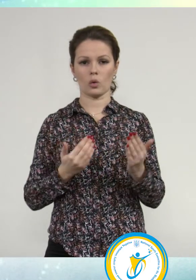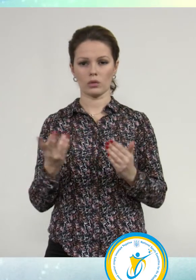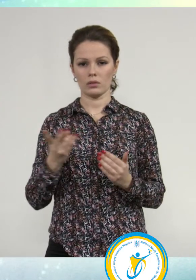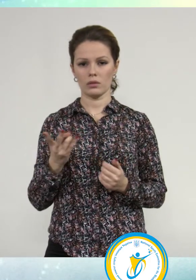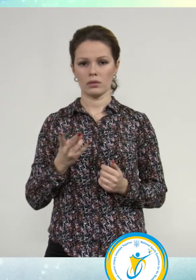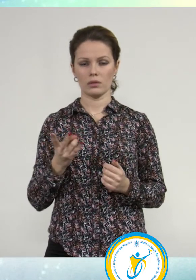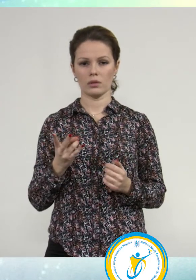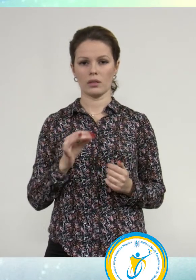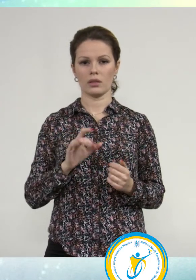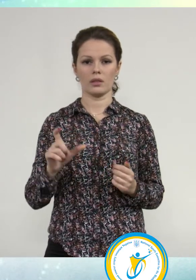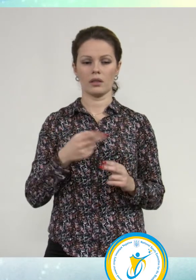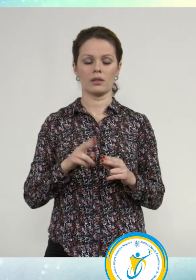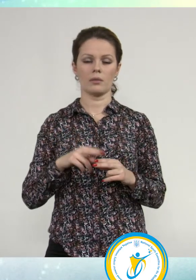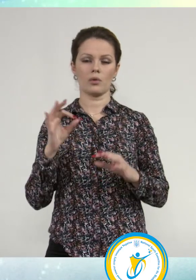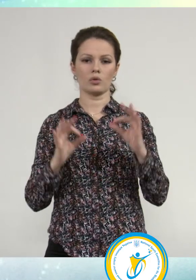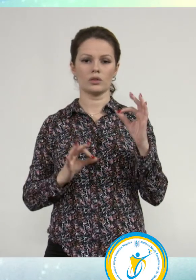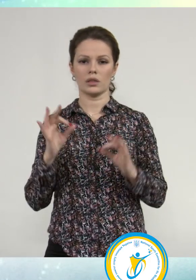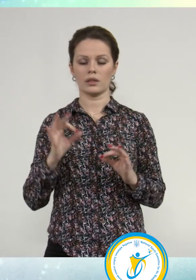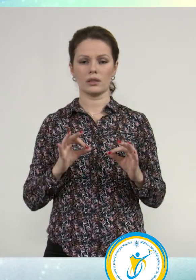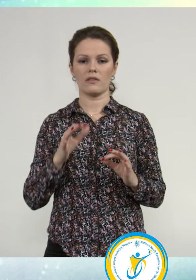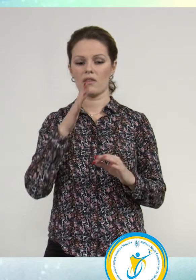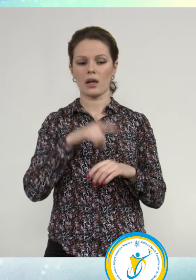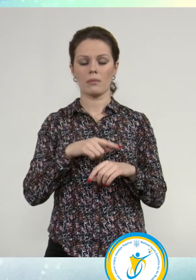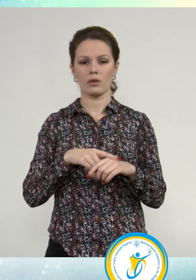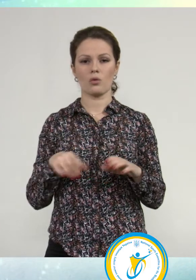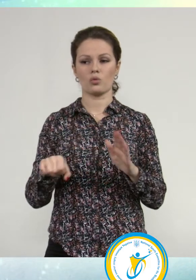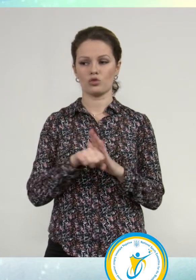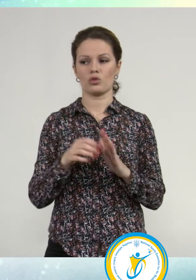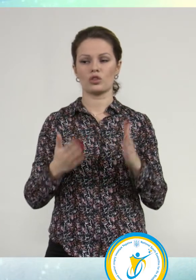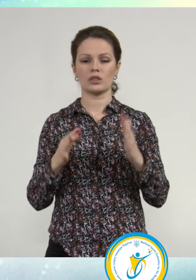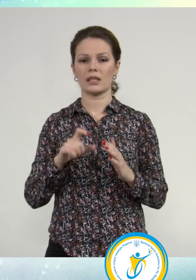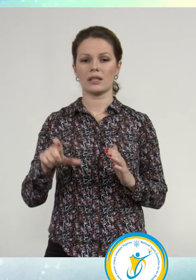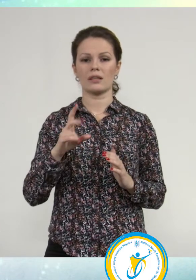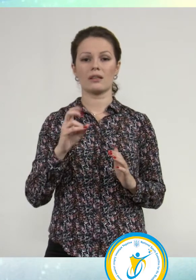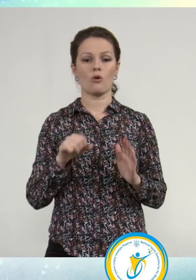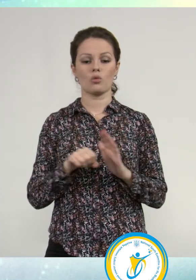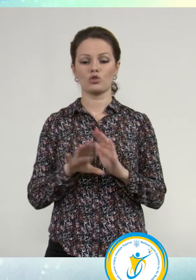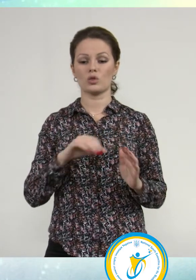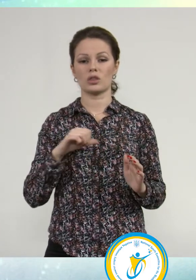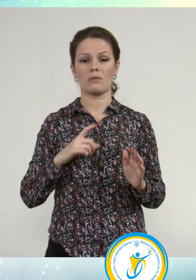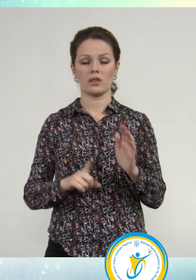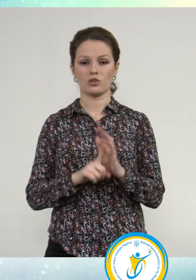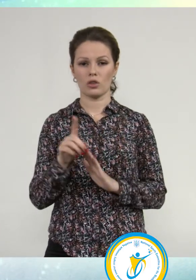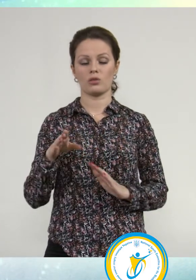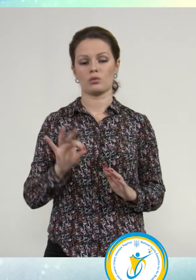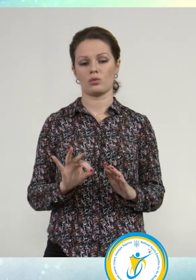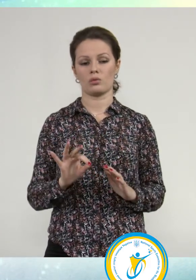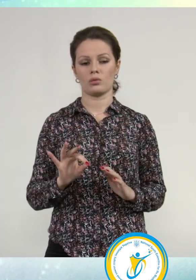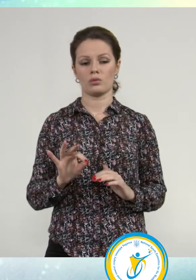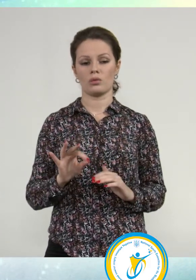надо их, эти проценты временные уничтожить. Если их не уничтожить с самого начала, то